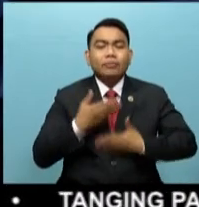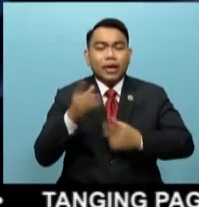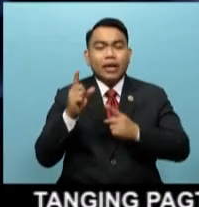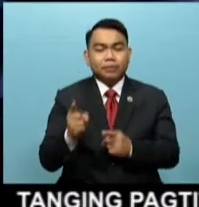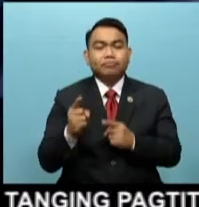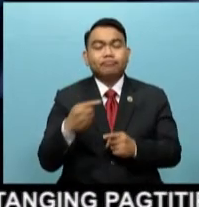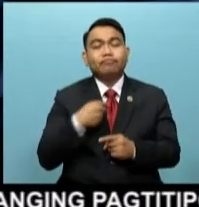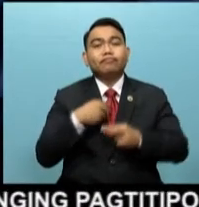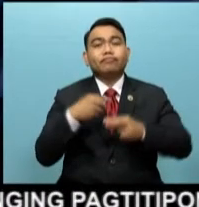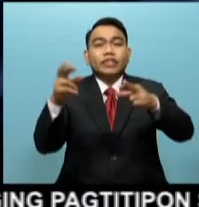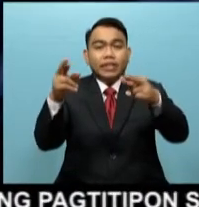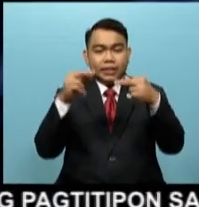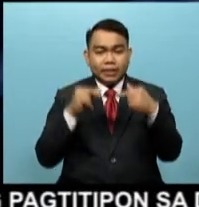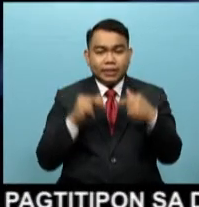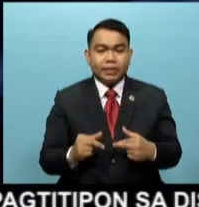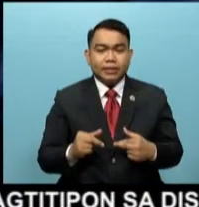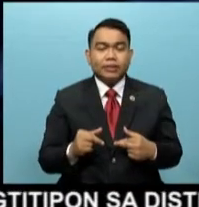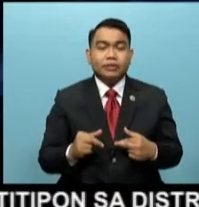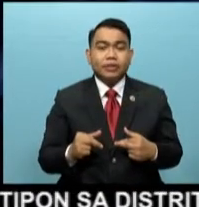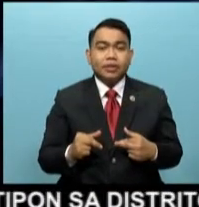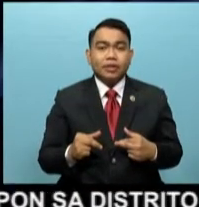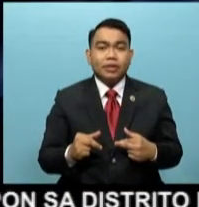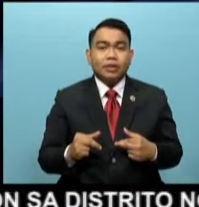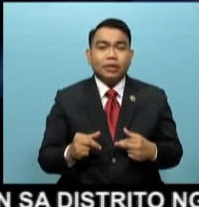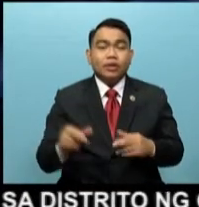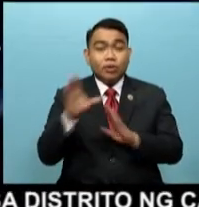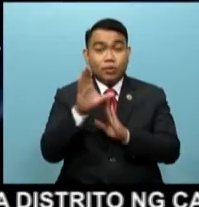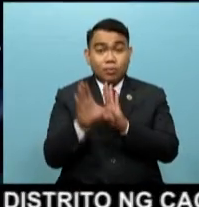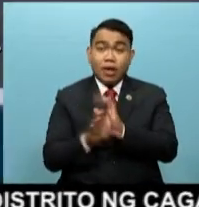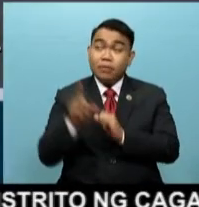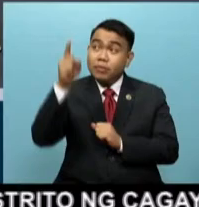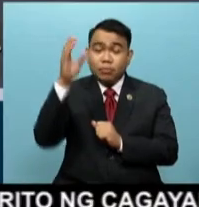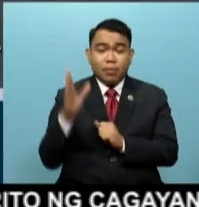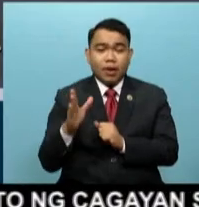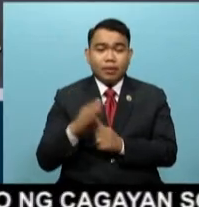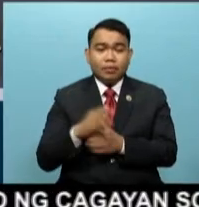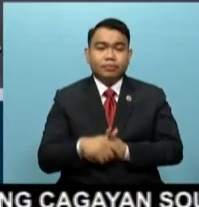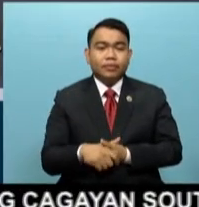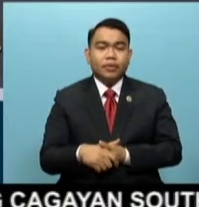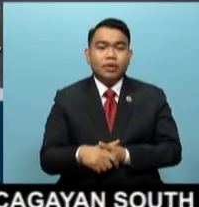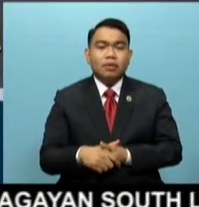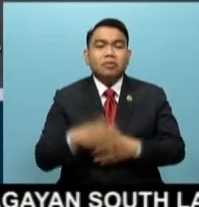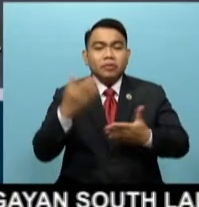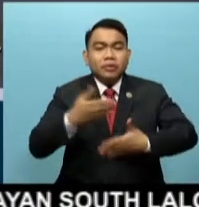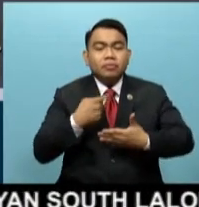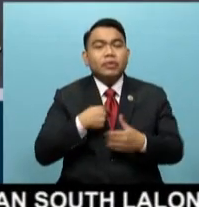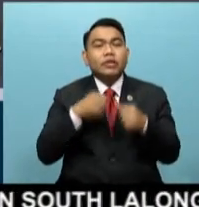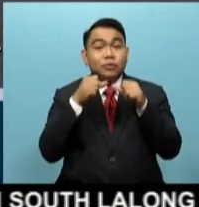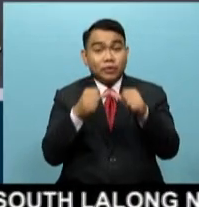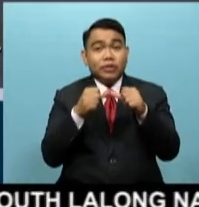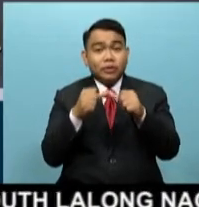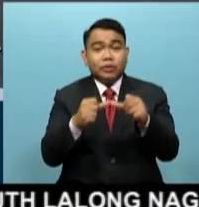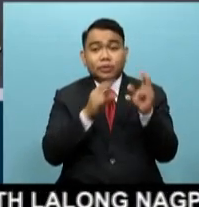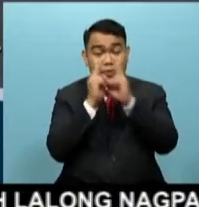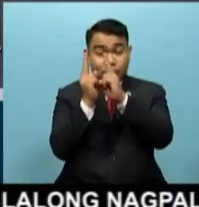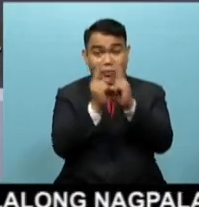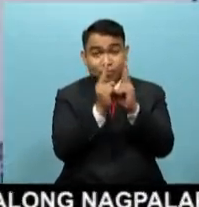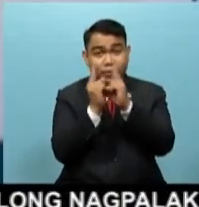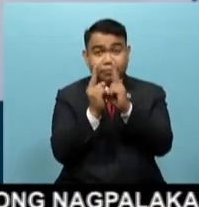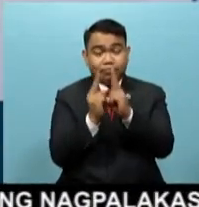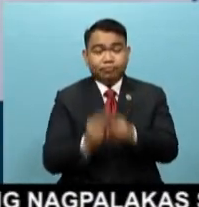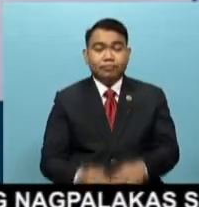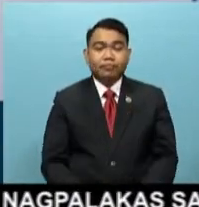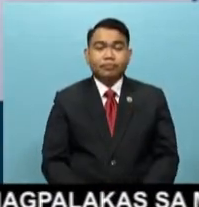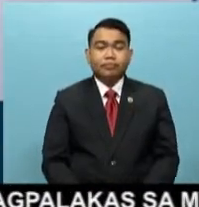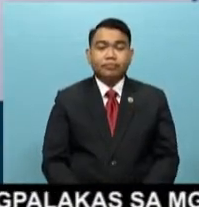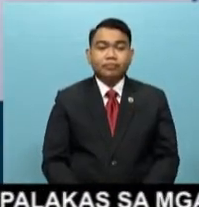nang nakadawat na po ko o ganang pulong sa Diyos. Magmalipayon kay ganang padayo ng among pakipagkaisa.